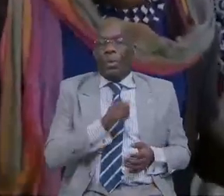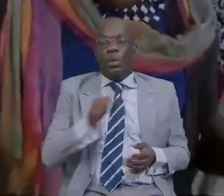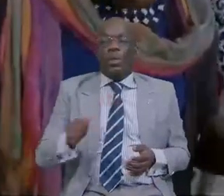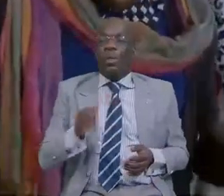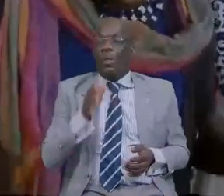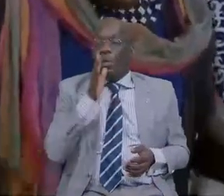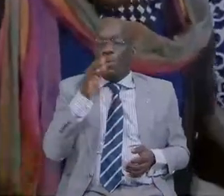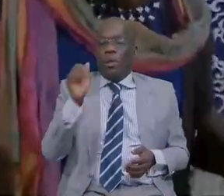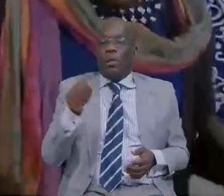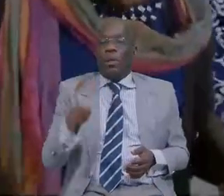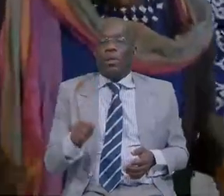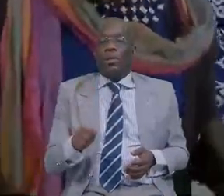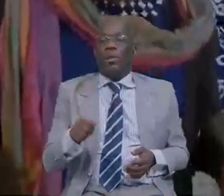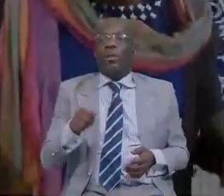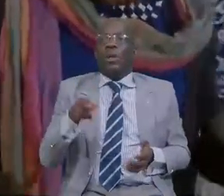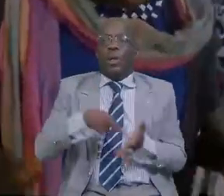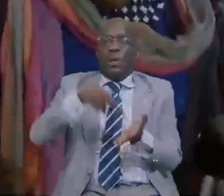Femme, oui, ambassadeur.